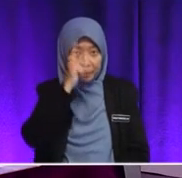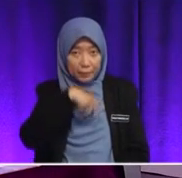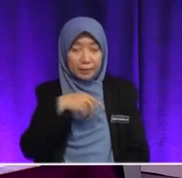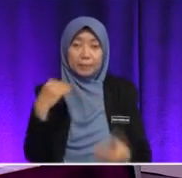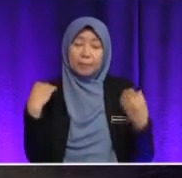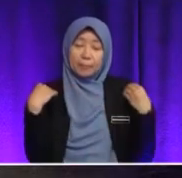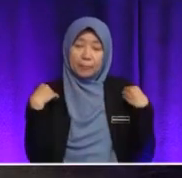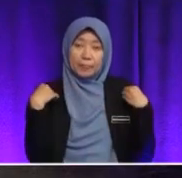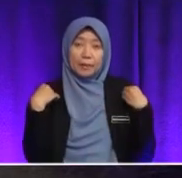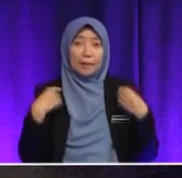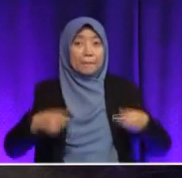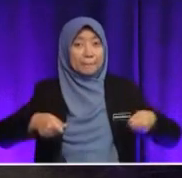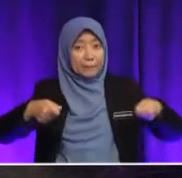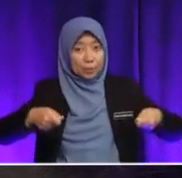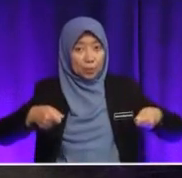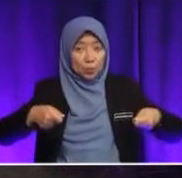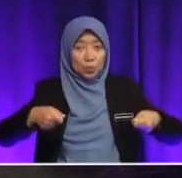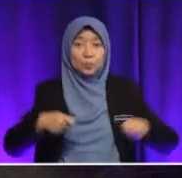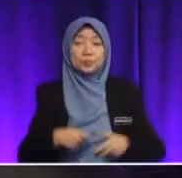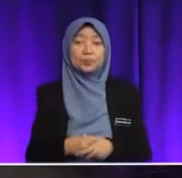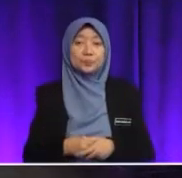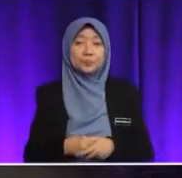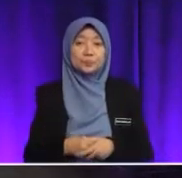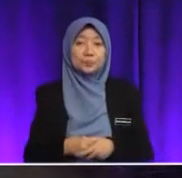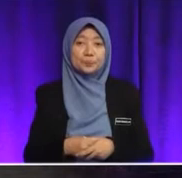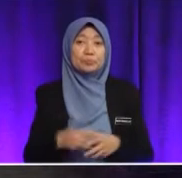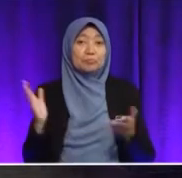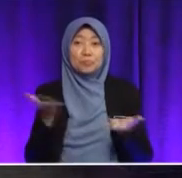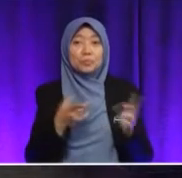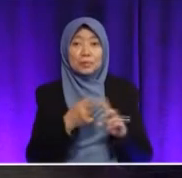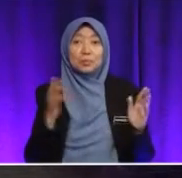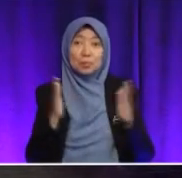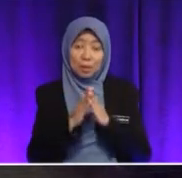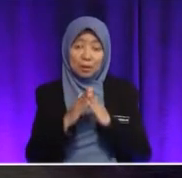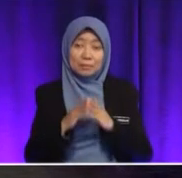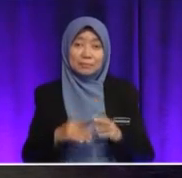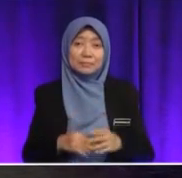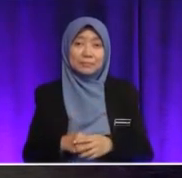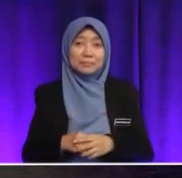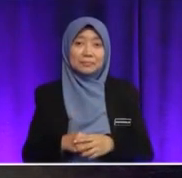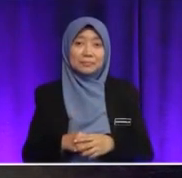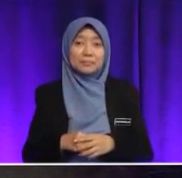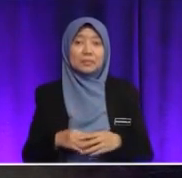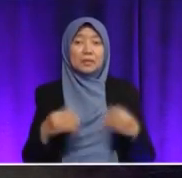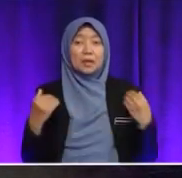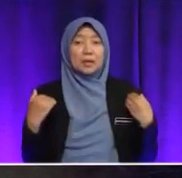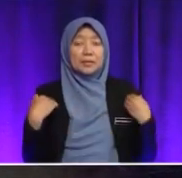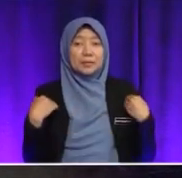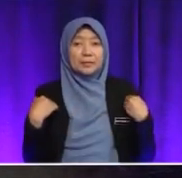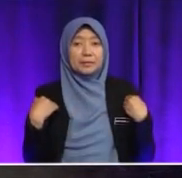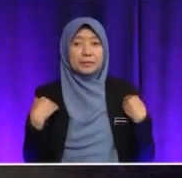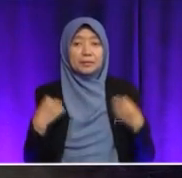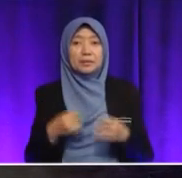periuk hayo tuh juga selesai bahwa kayaknya sama bakso beras bahwa